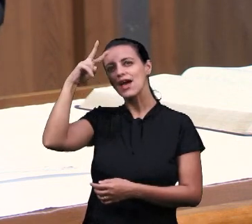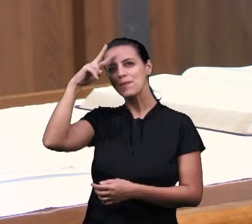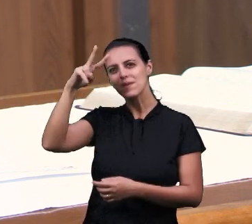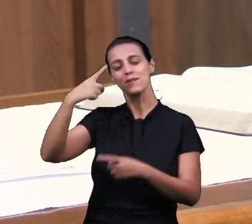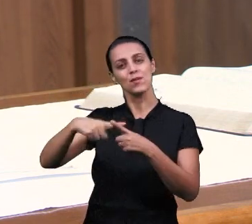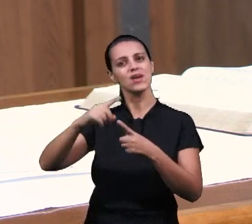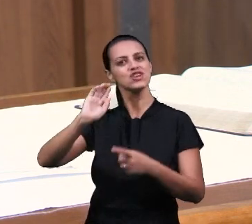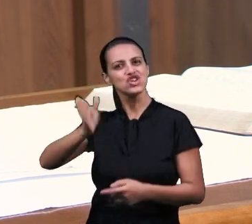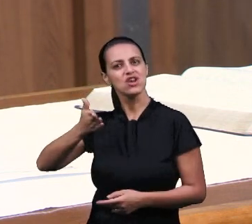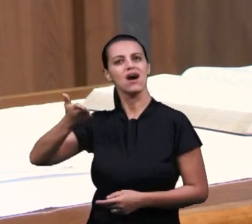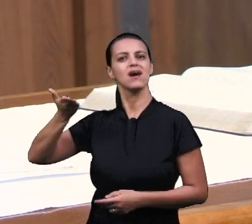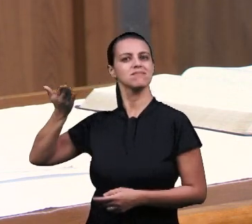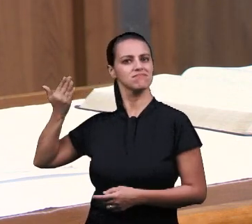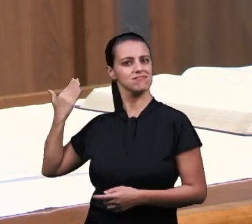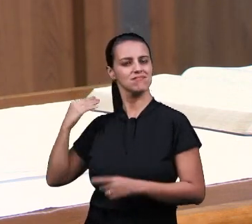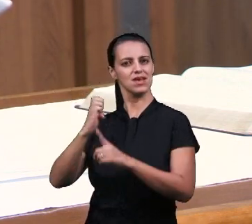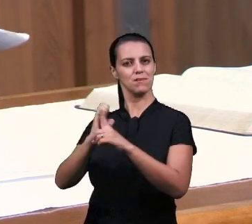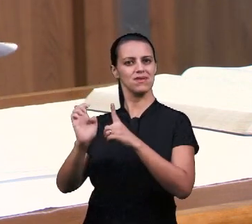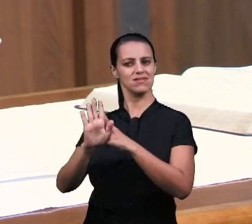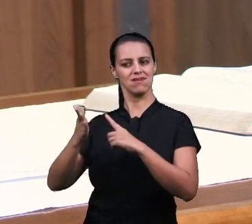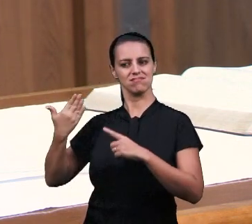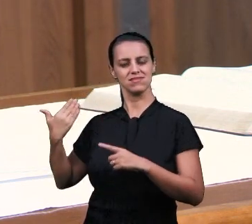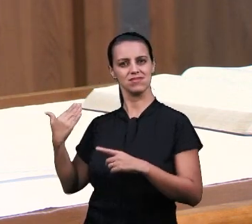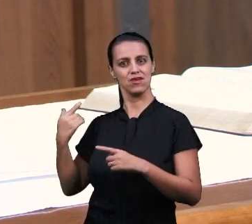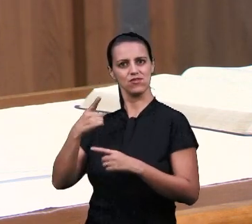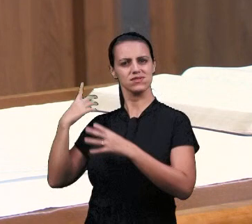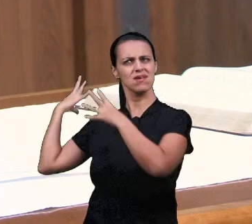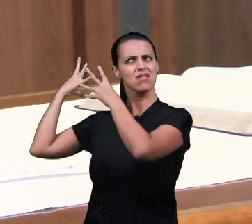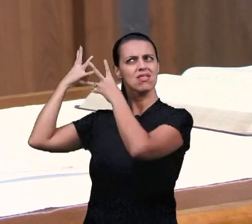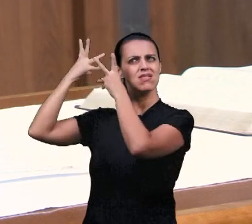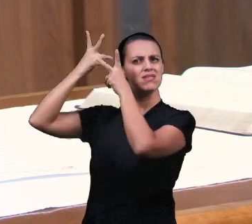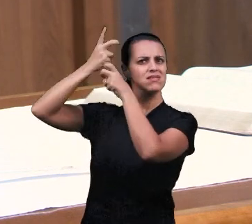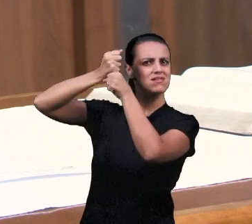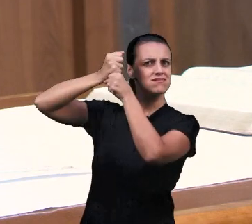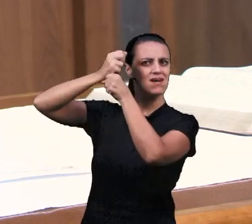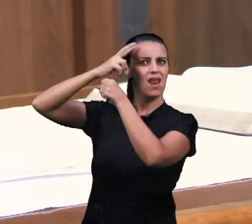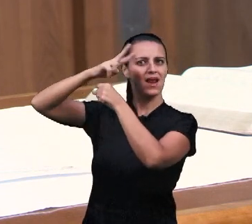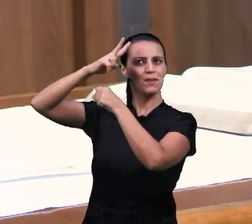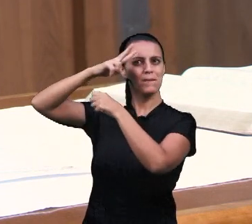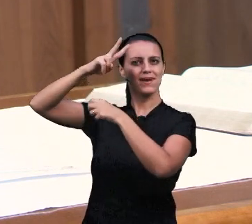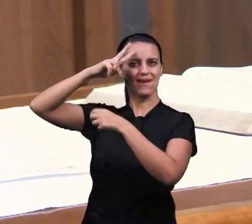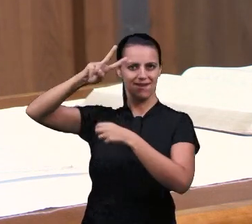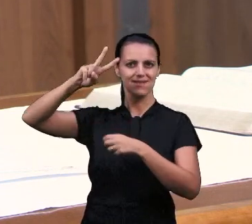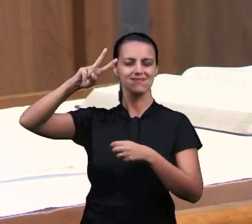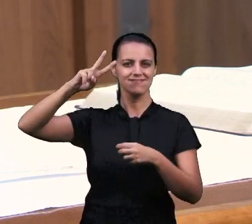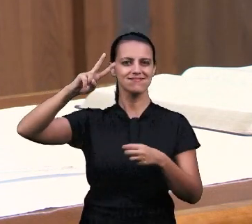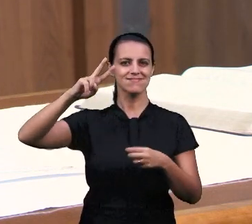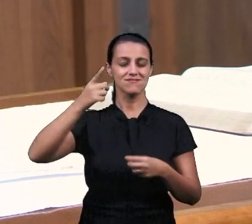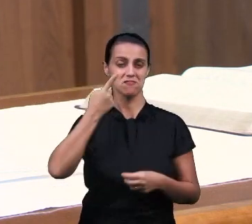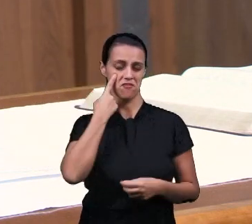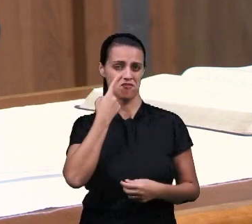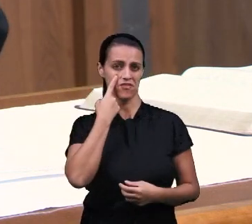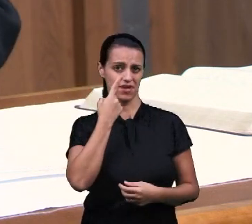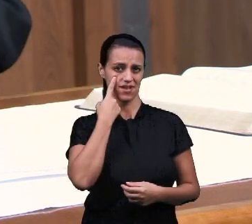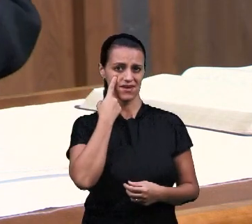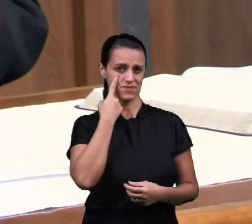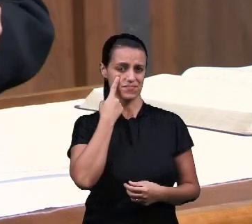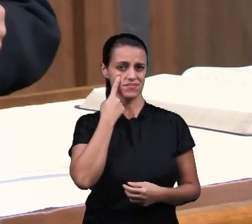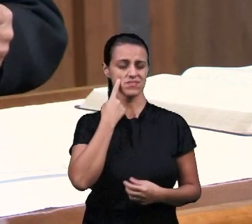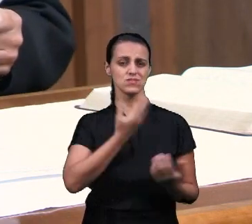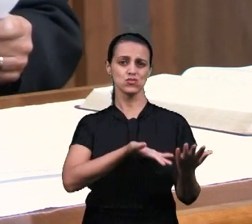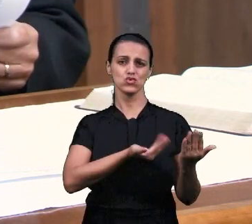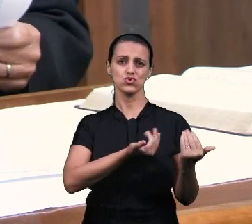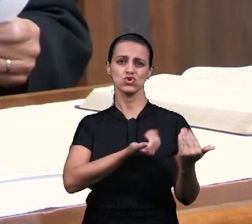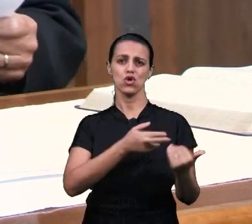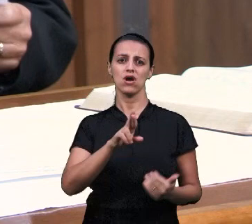traité dans l'école biblique précédente. Et maintenant, les frères et sœurs vont se rappeler et nous allons entendre la première